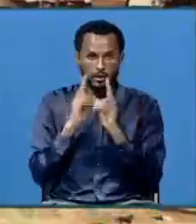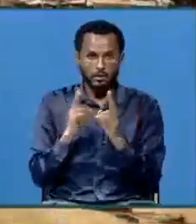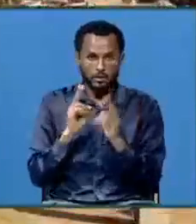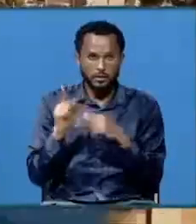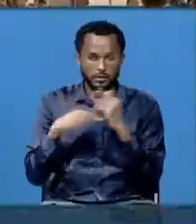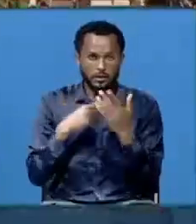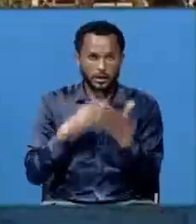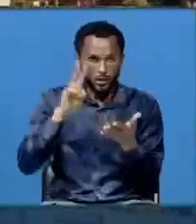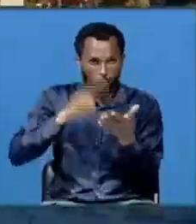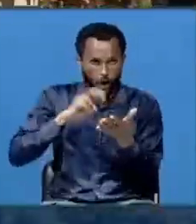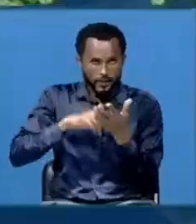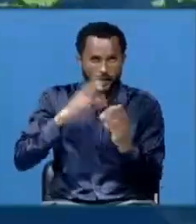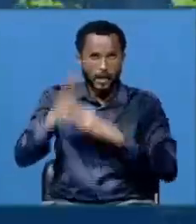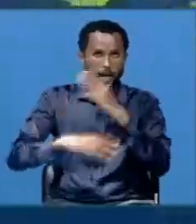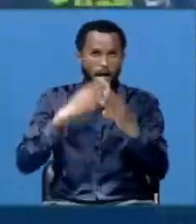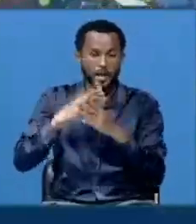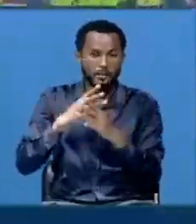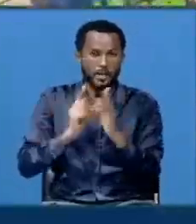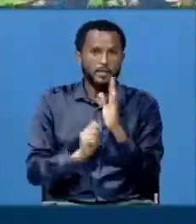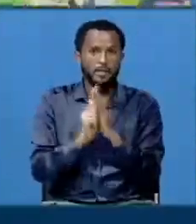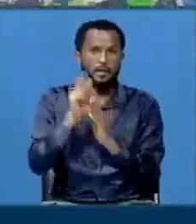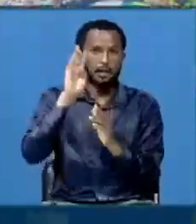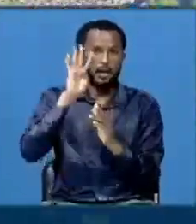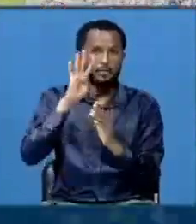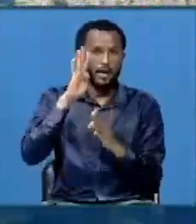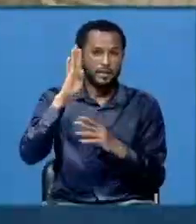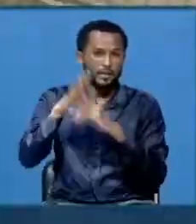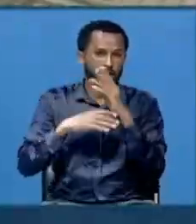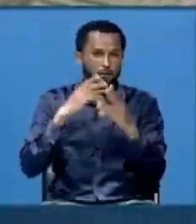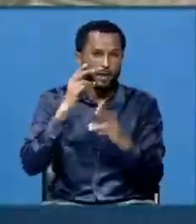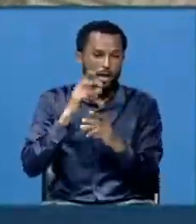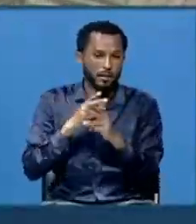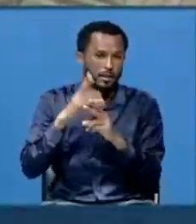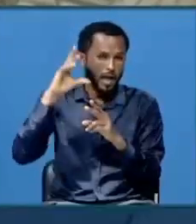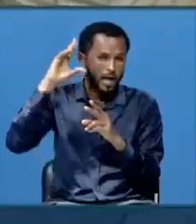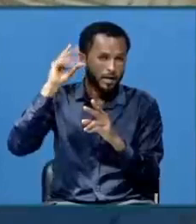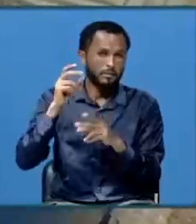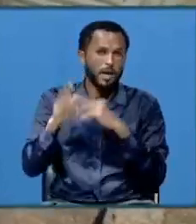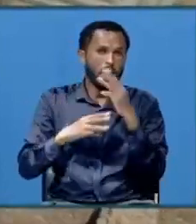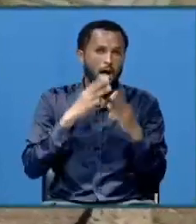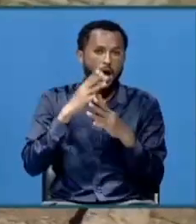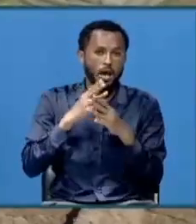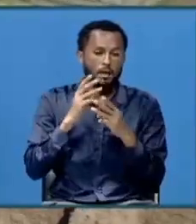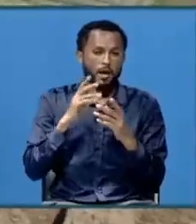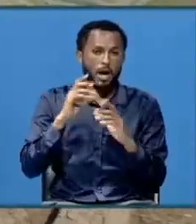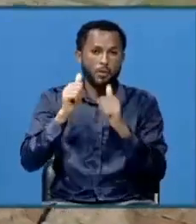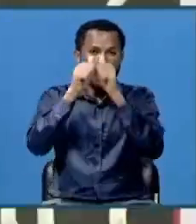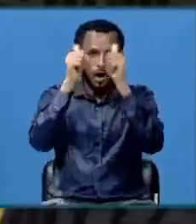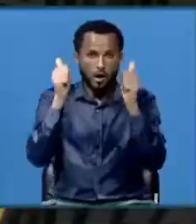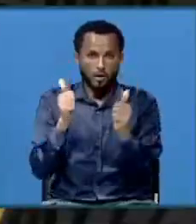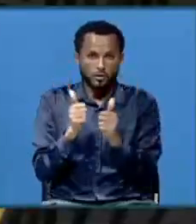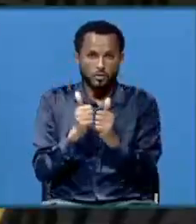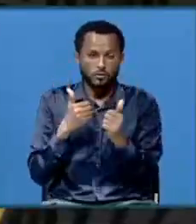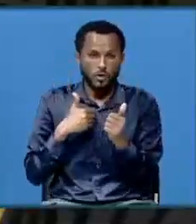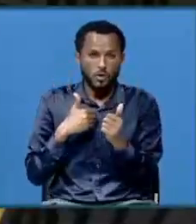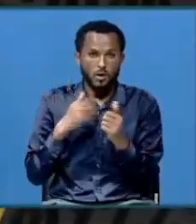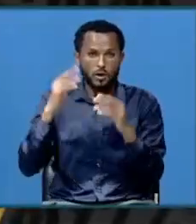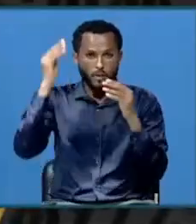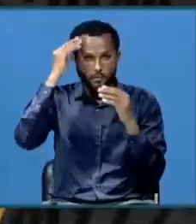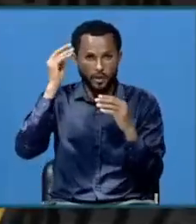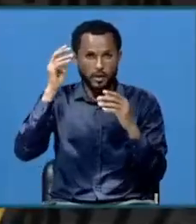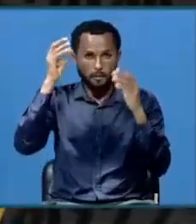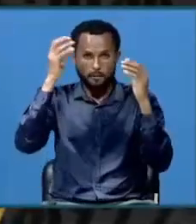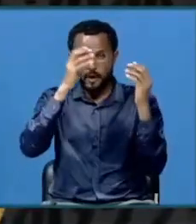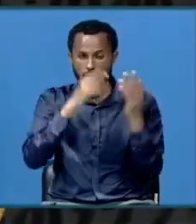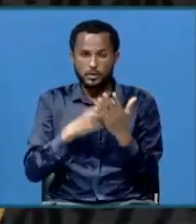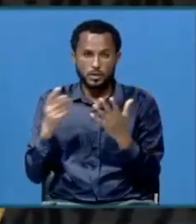ቋዕትን ዓለም ከም ዝሕብርዎ ትግራይ ካብተን ኣርባዕተ ጥንታውያን ሃገራት ዓለም ቅድሚ ትስራዕ ምንባራ ኣብ ኣኽሱም ዝርከቡ ኣሰር መንበረ መንግስቲ ፊደል